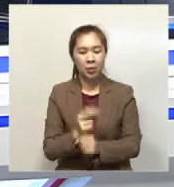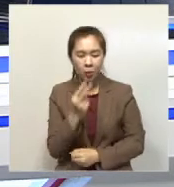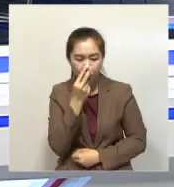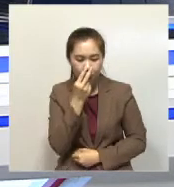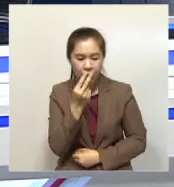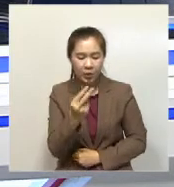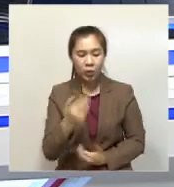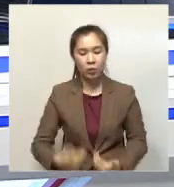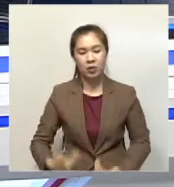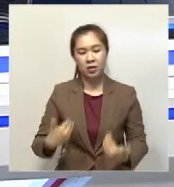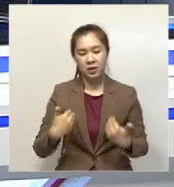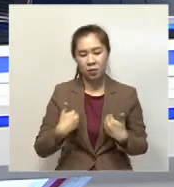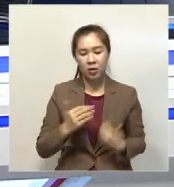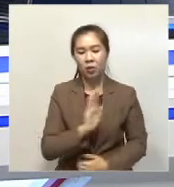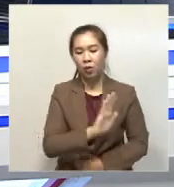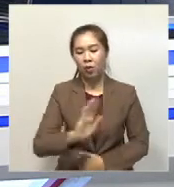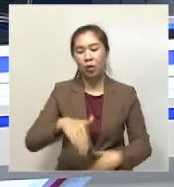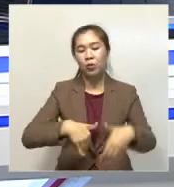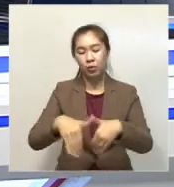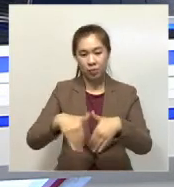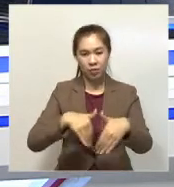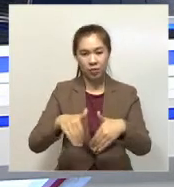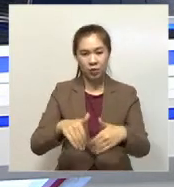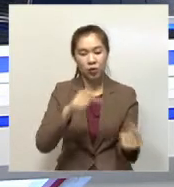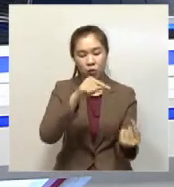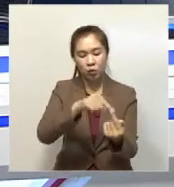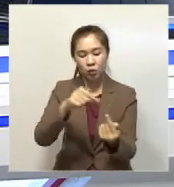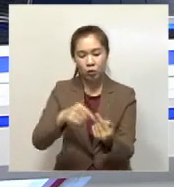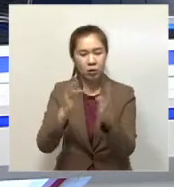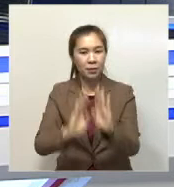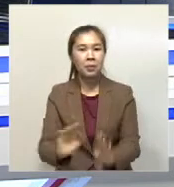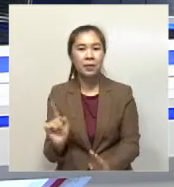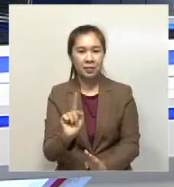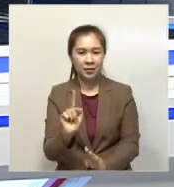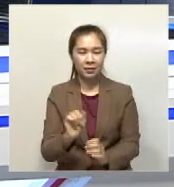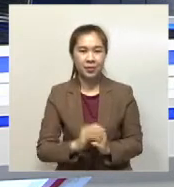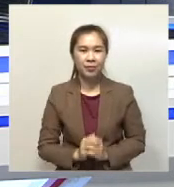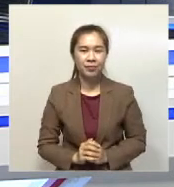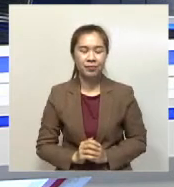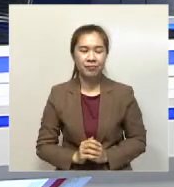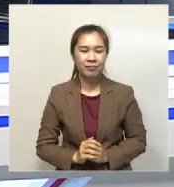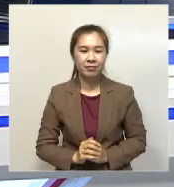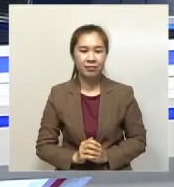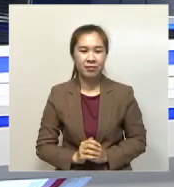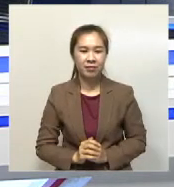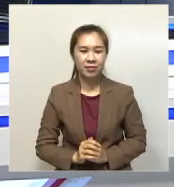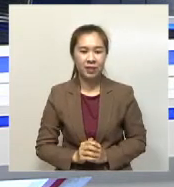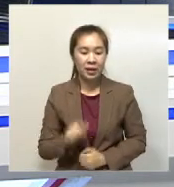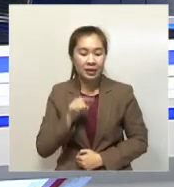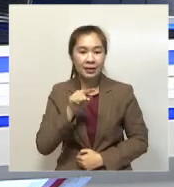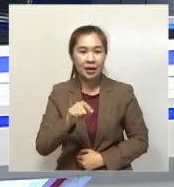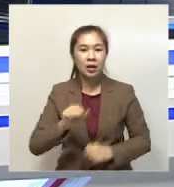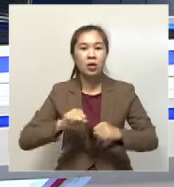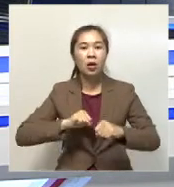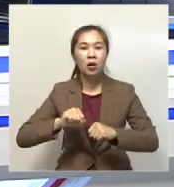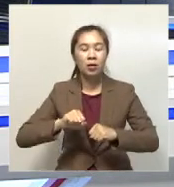ไปดูว่าวิถีชีวิตความเป็นอยู่ของประชาชนที่อยู่ในพื้นที่ในแต่ละจุดเนี่ยเป็นยังไงอย่างหนึ่งสิ่งที่ท่านสั่งที่ระหว่างไปออกกำลัง